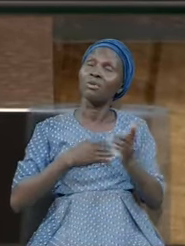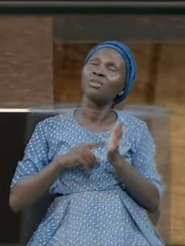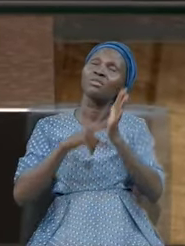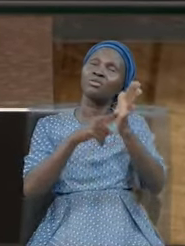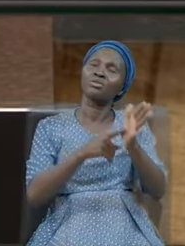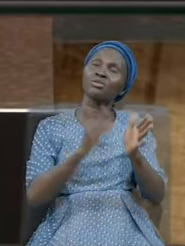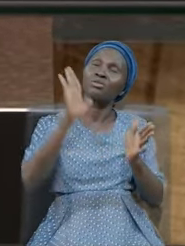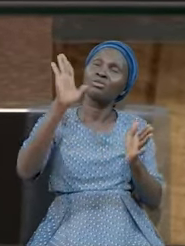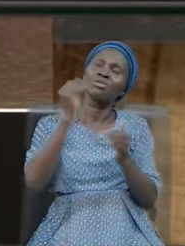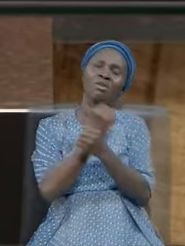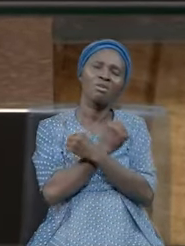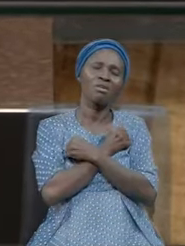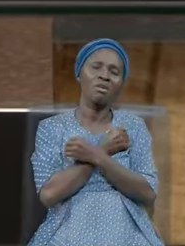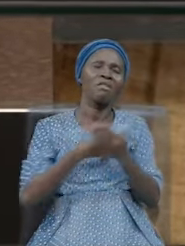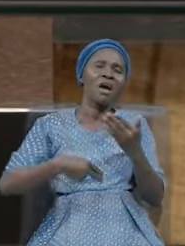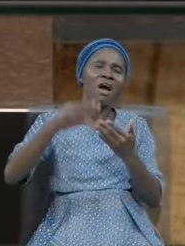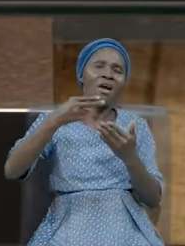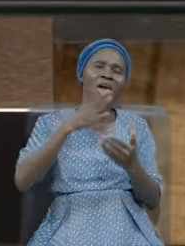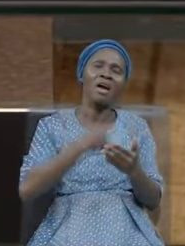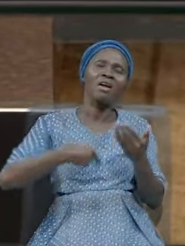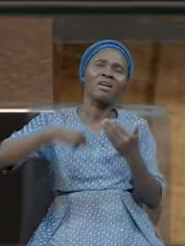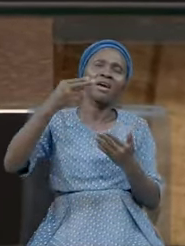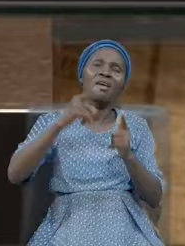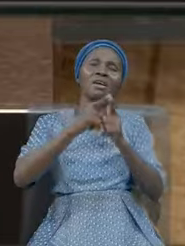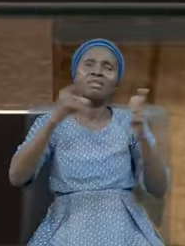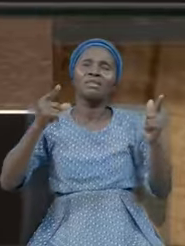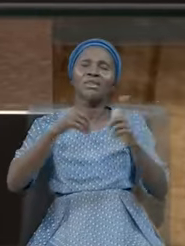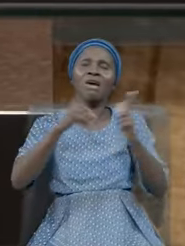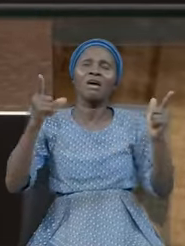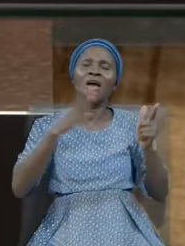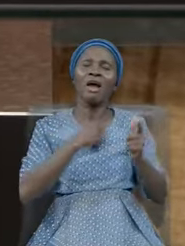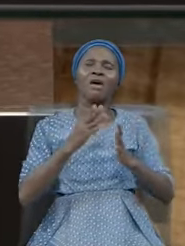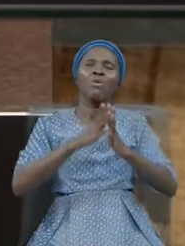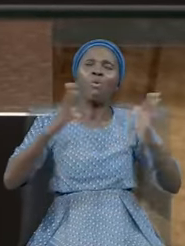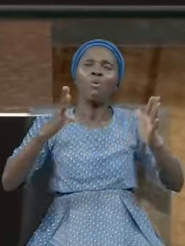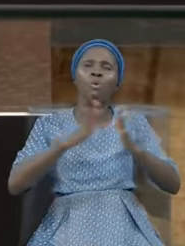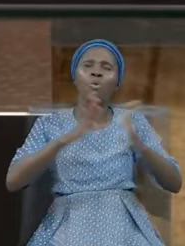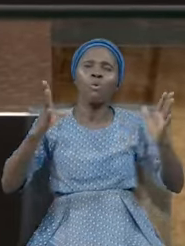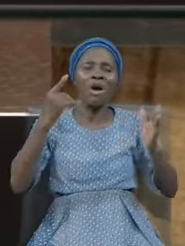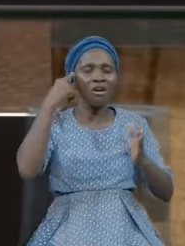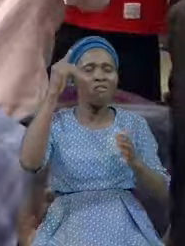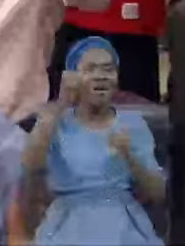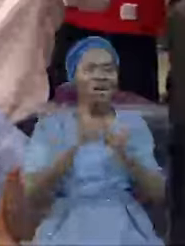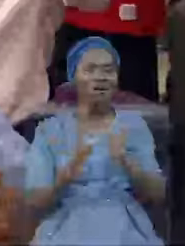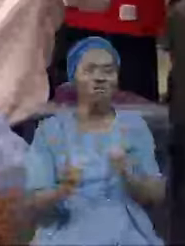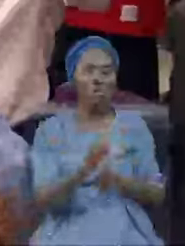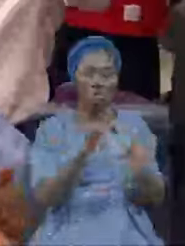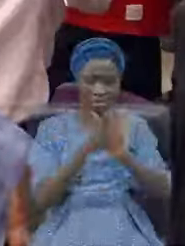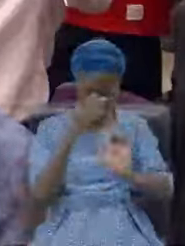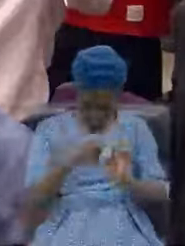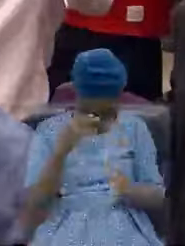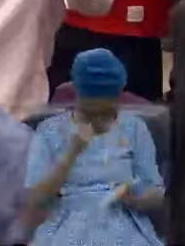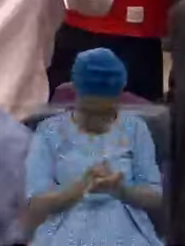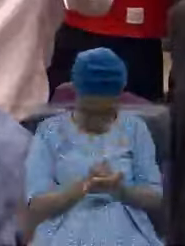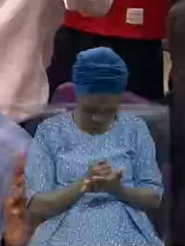montre de répend ton amour plus grand plus agit pour tout le monde au nom